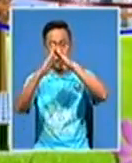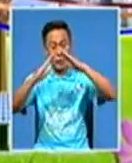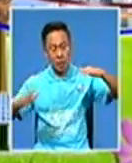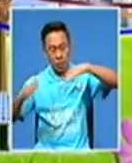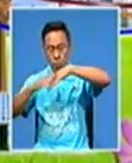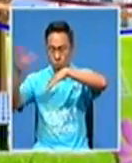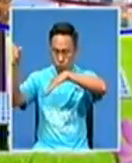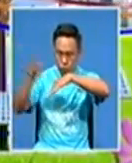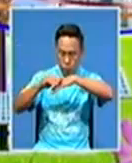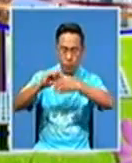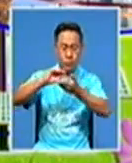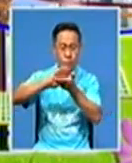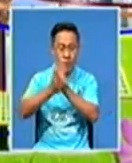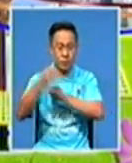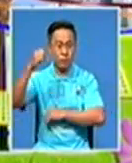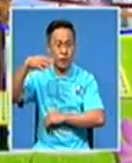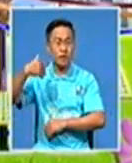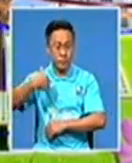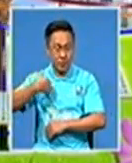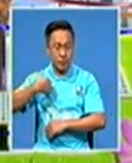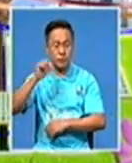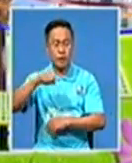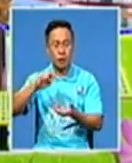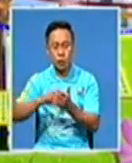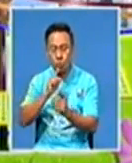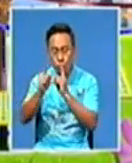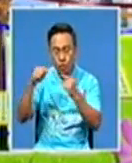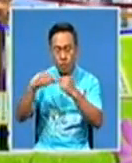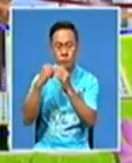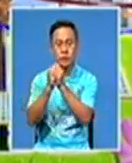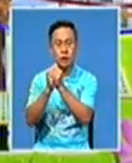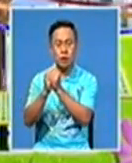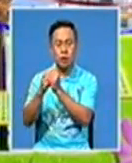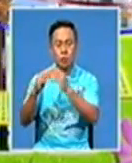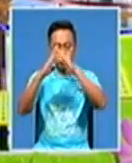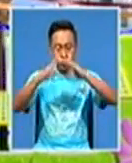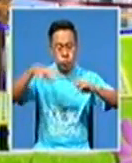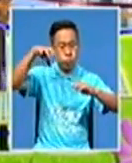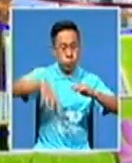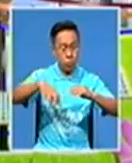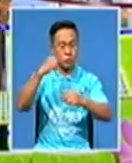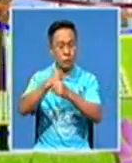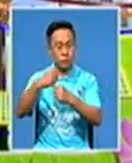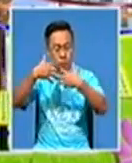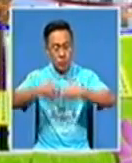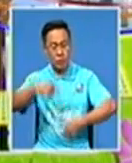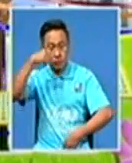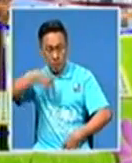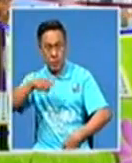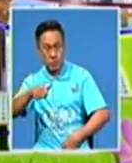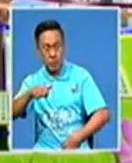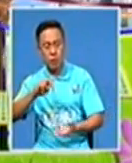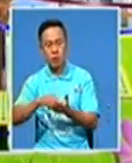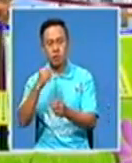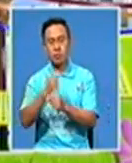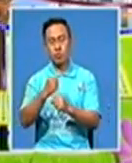อะไรตามที่ต่างๆถ้าเราชวนเข้ามาตั้งผลิตโซลาร์เซลล์ในเมืองไทยซะเองเนี่ยเราก็อาจจะพัฒนาเป็นศู